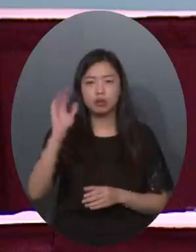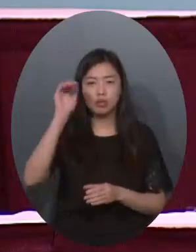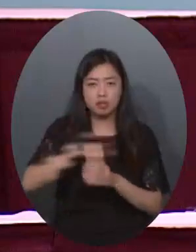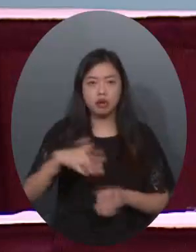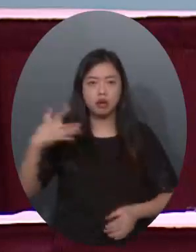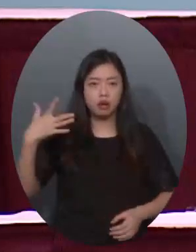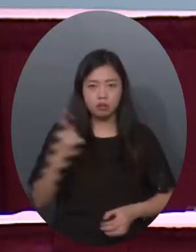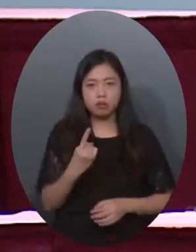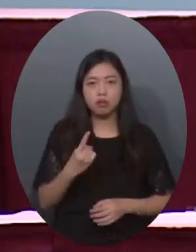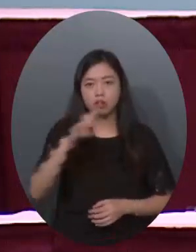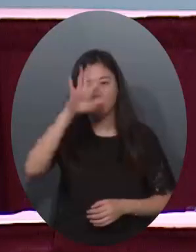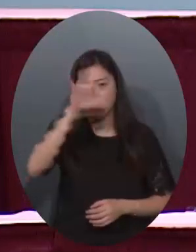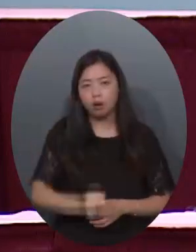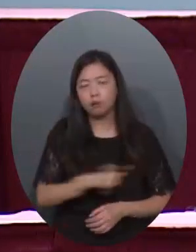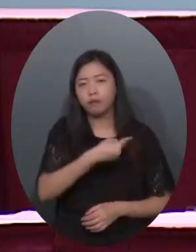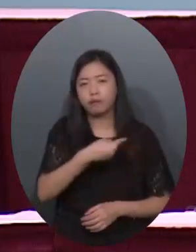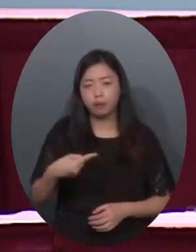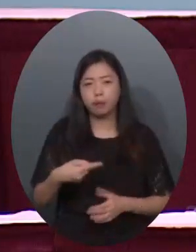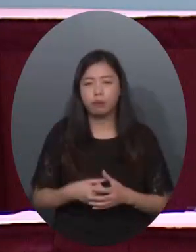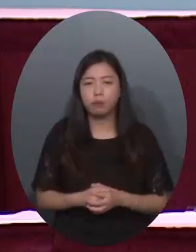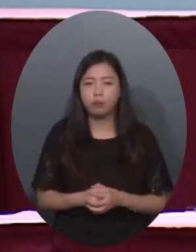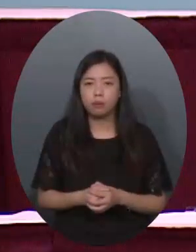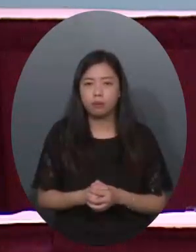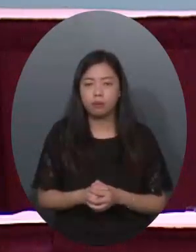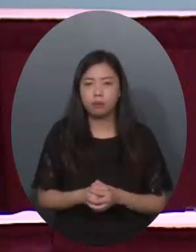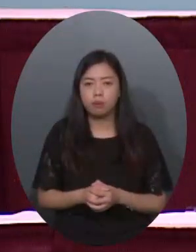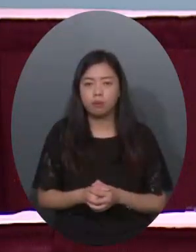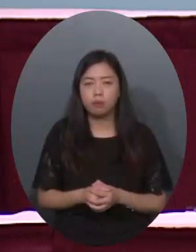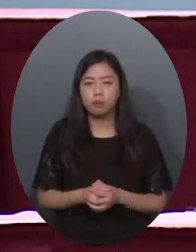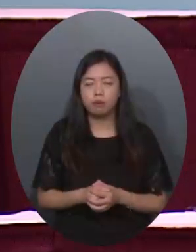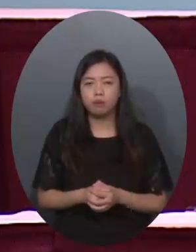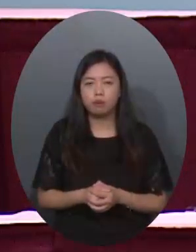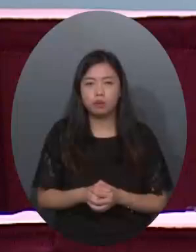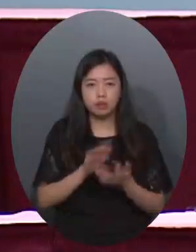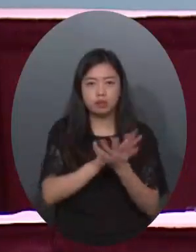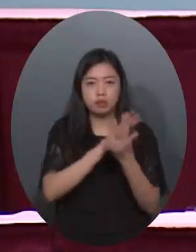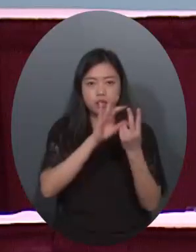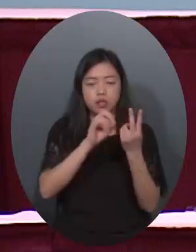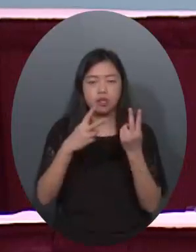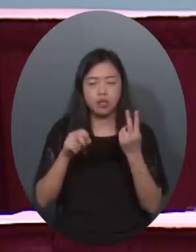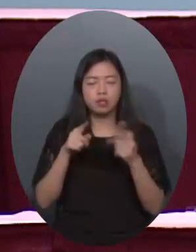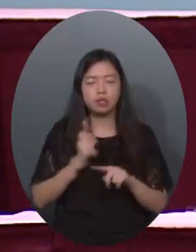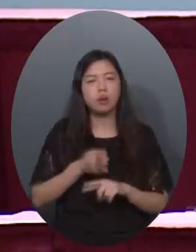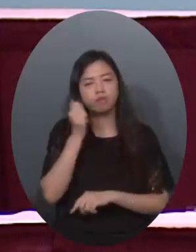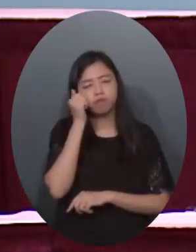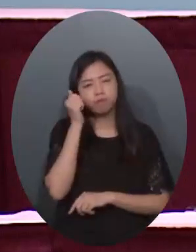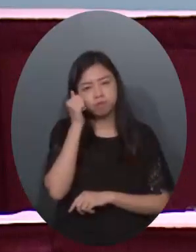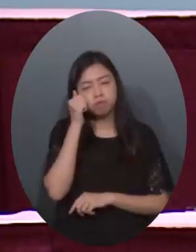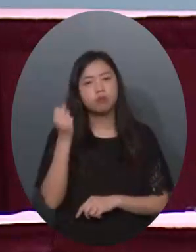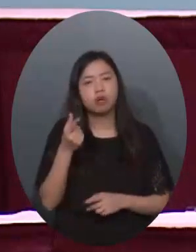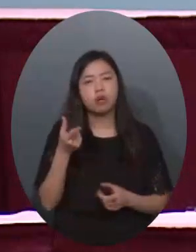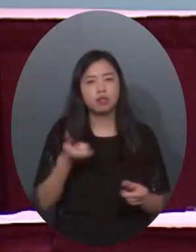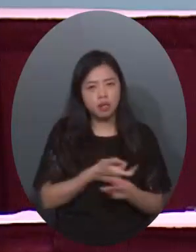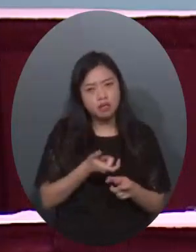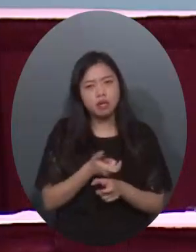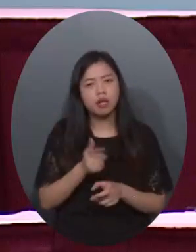次錄得全年淨虧損。儘管2020困難重重，以及經濟前